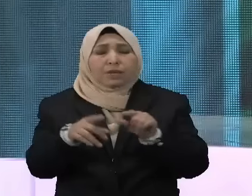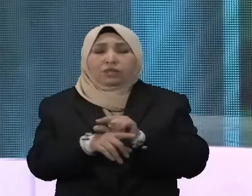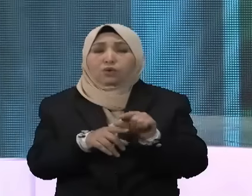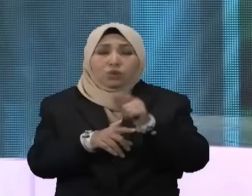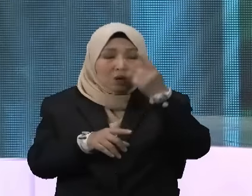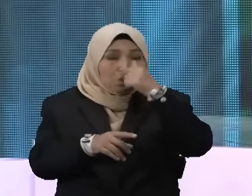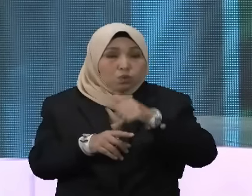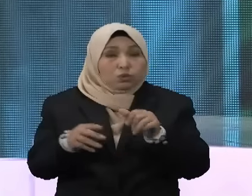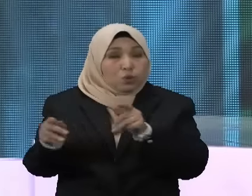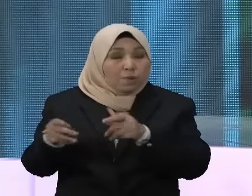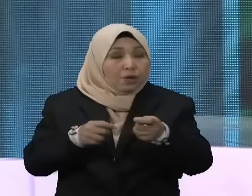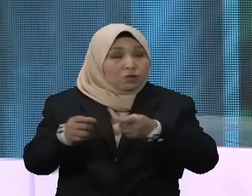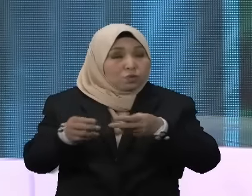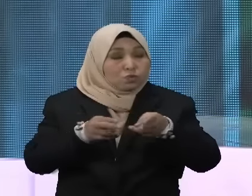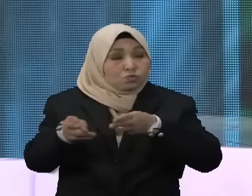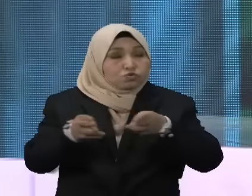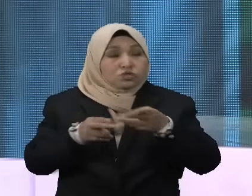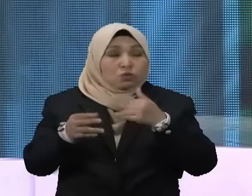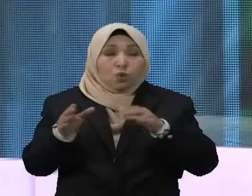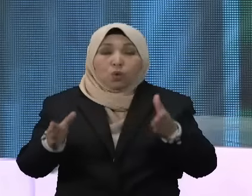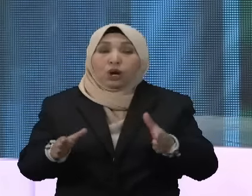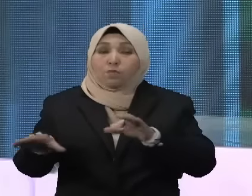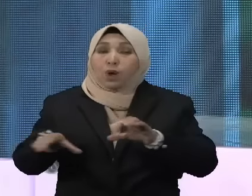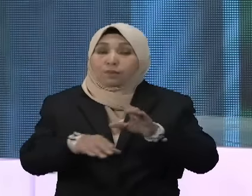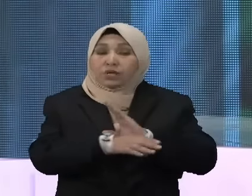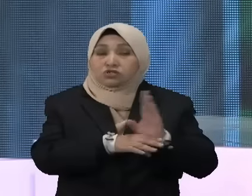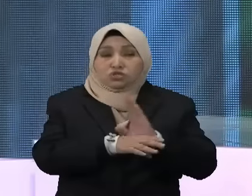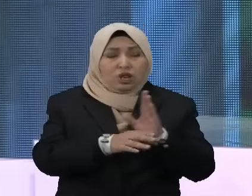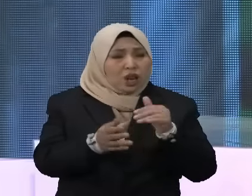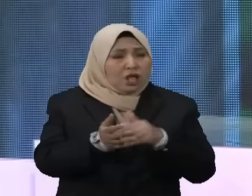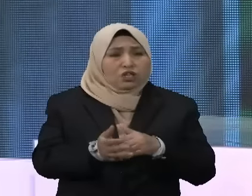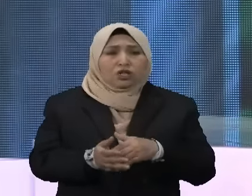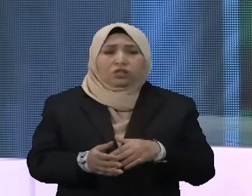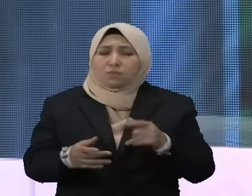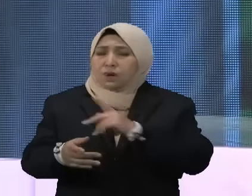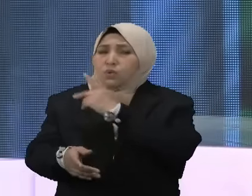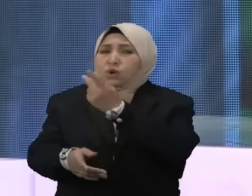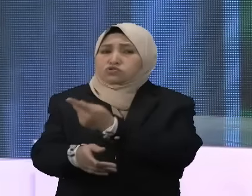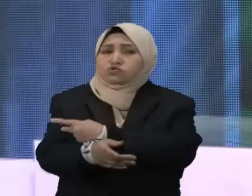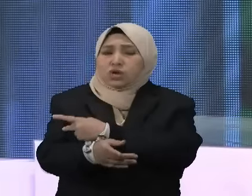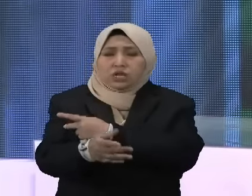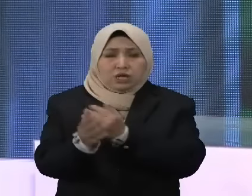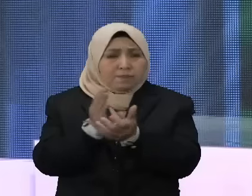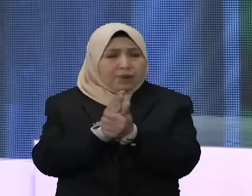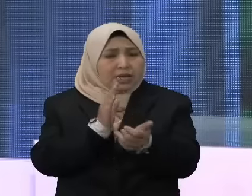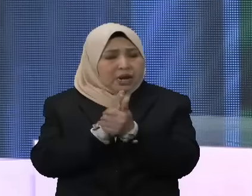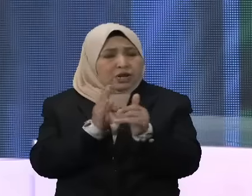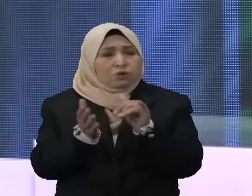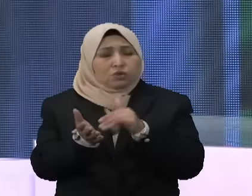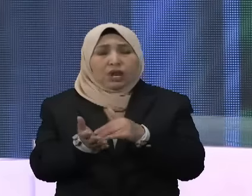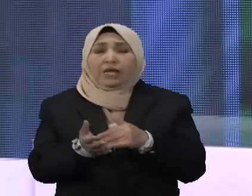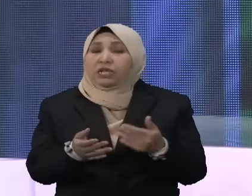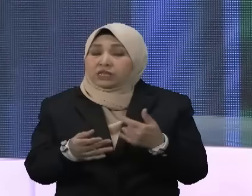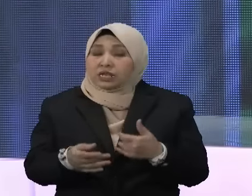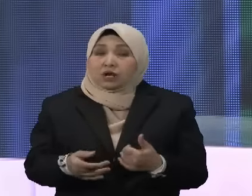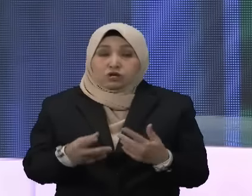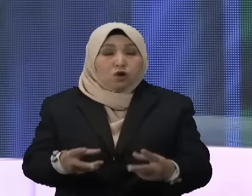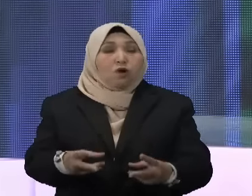untuk management, untuk pengurusan, untuk orang buat bisnes. Lagi dia menguasai kepada kemahiran itu, lagilah dia